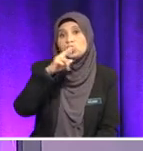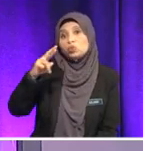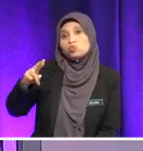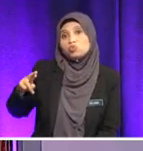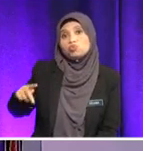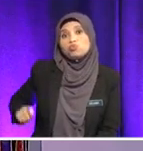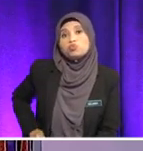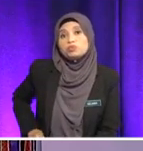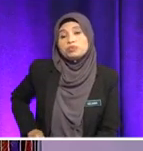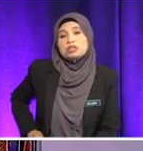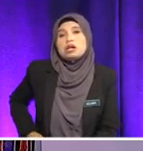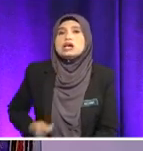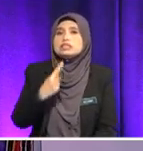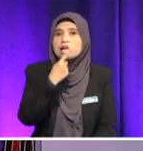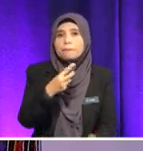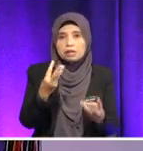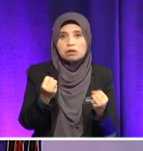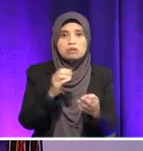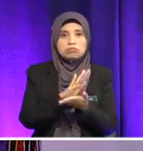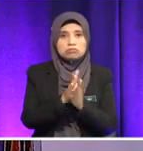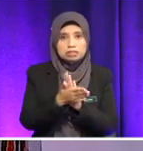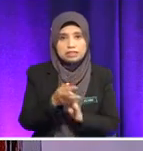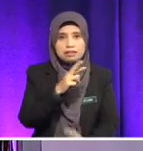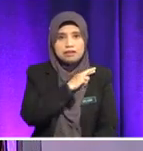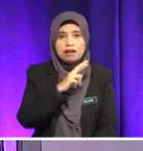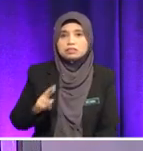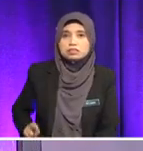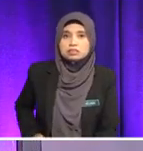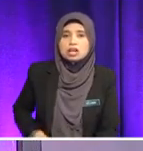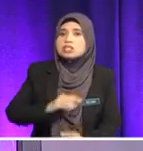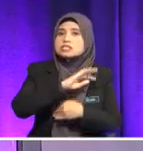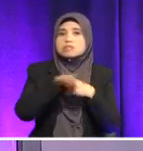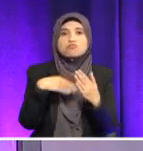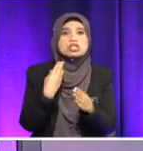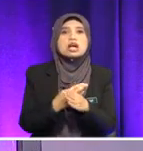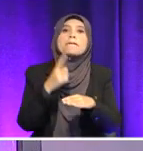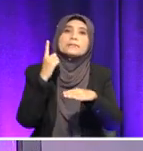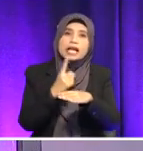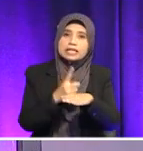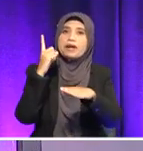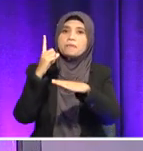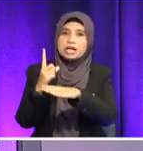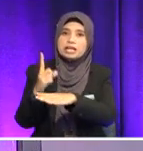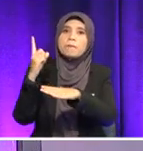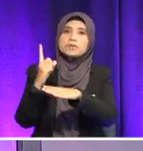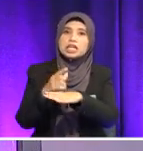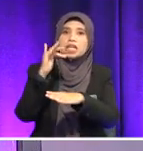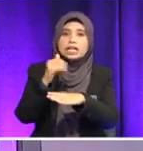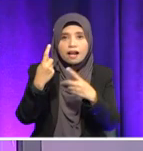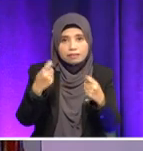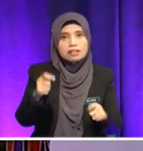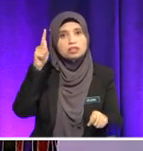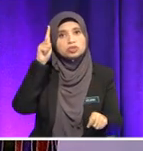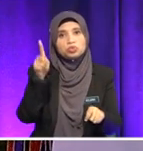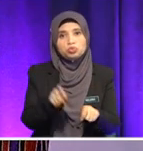di memberikan rajul kepada persekutuan dan sebagainya semuanya adalah perjanjian-perjanjian perjanjian yang dipersetujui oleh semua